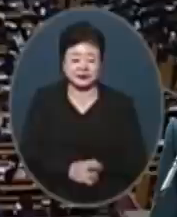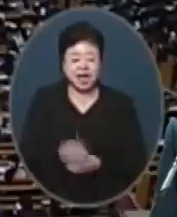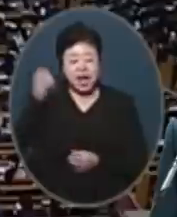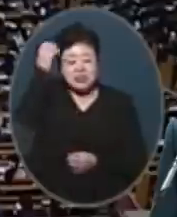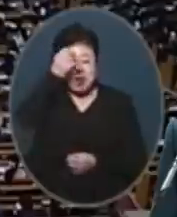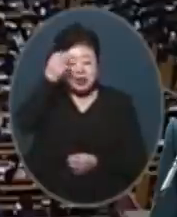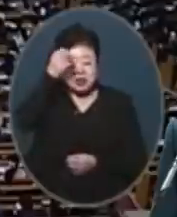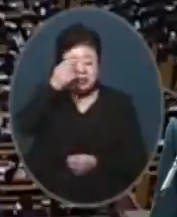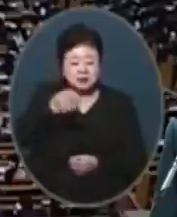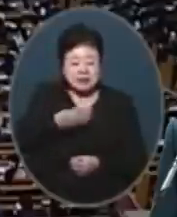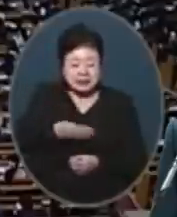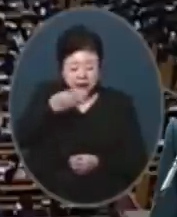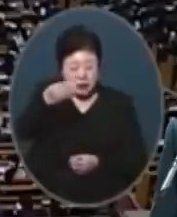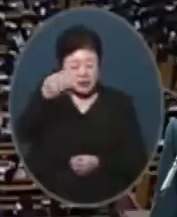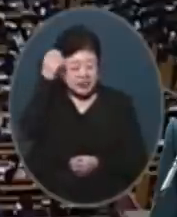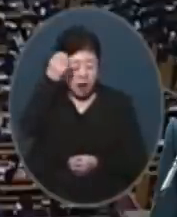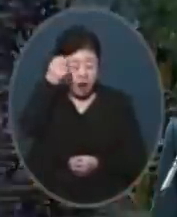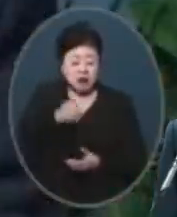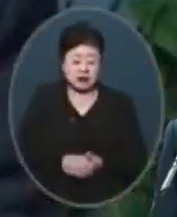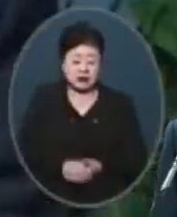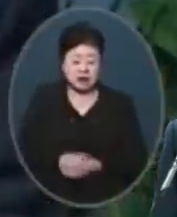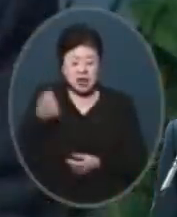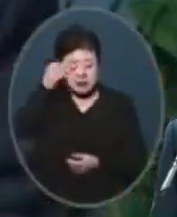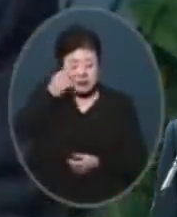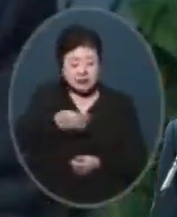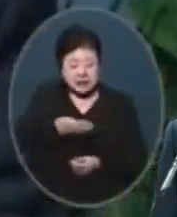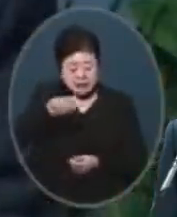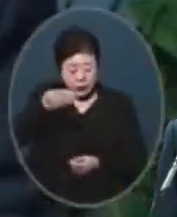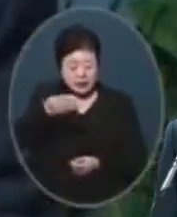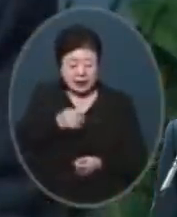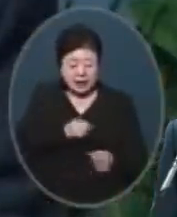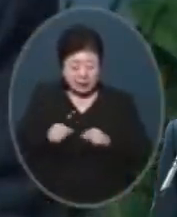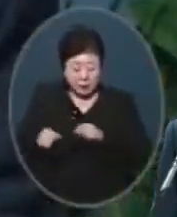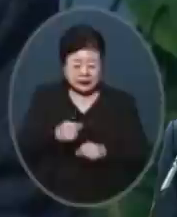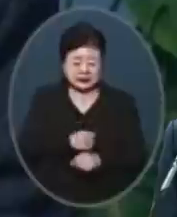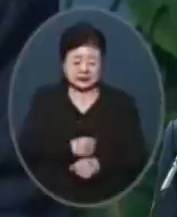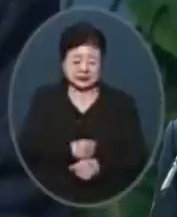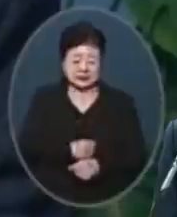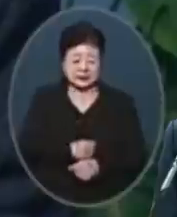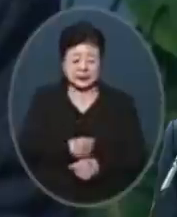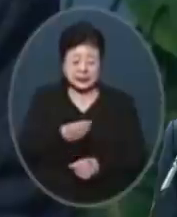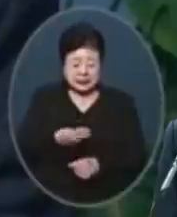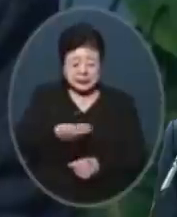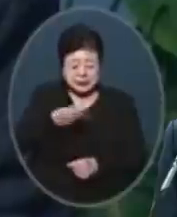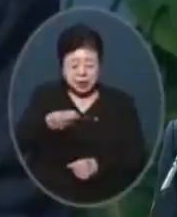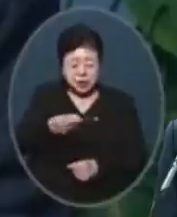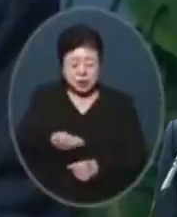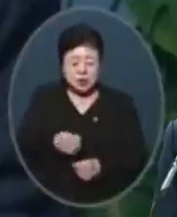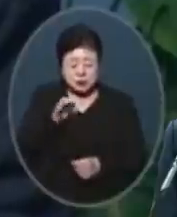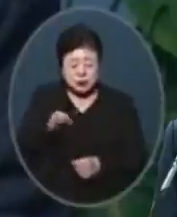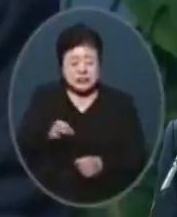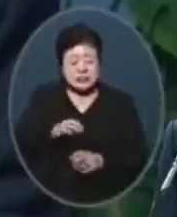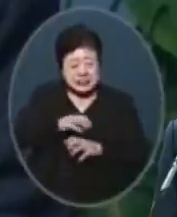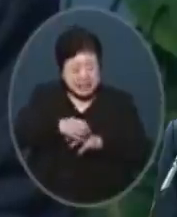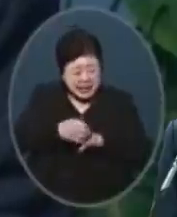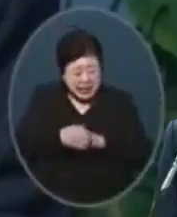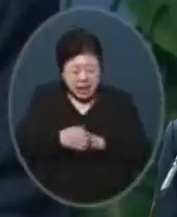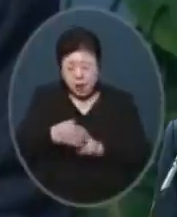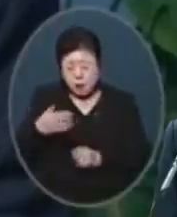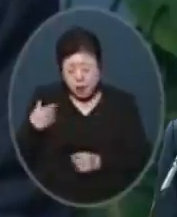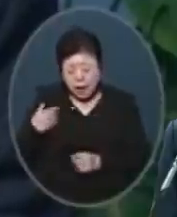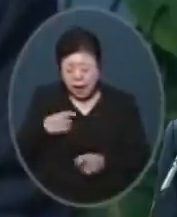성령은 4차원적인 영입니다. 성령 4차원이 행동하는 것을 3차원적 물질 세계는 알 수도